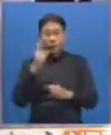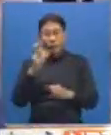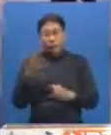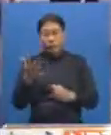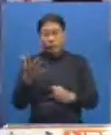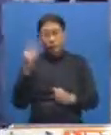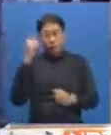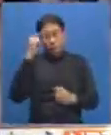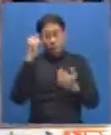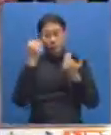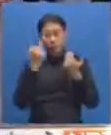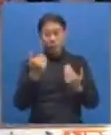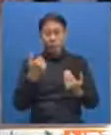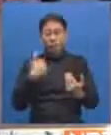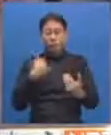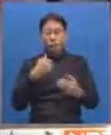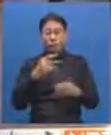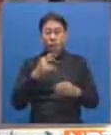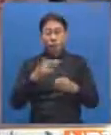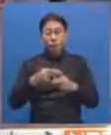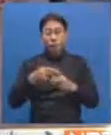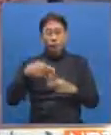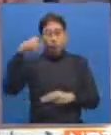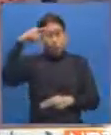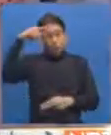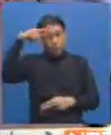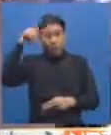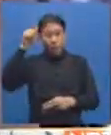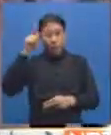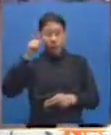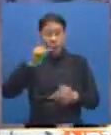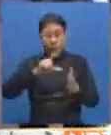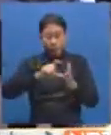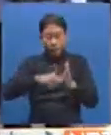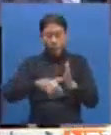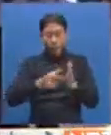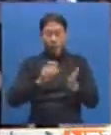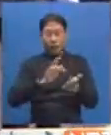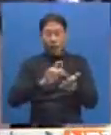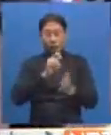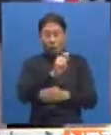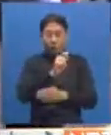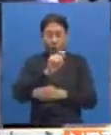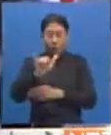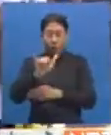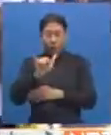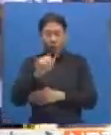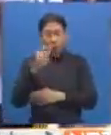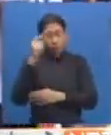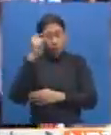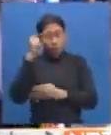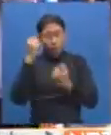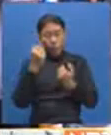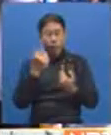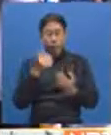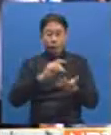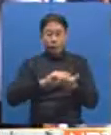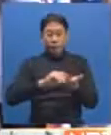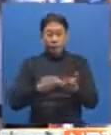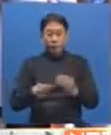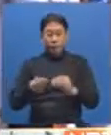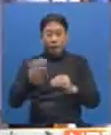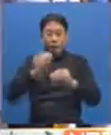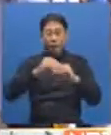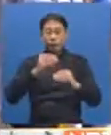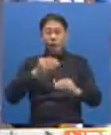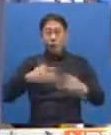ได้ขณะที่นายประพนธ์อางตระกูลรองเลขาธิการคณะกรรมการอาหารและยาหรืออยมาว่าอย่าเพิ่มขนาด